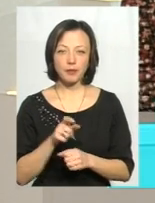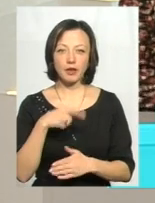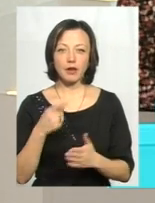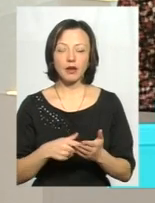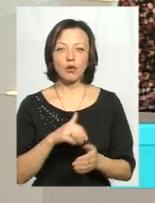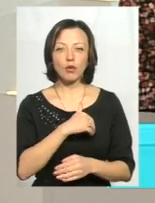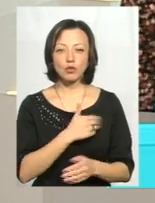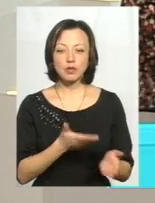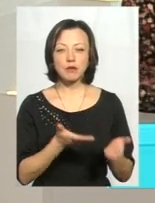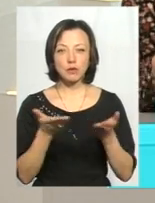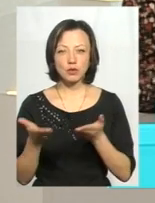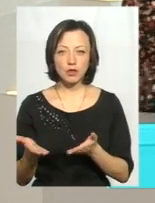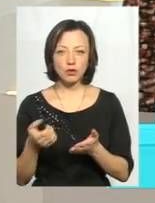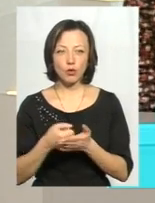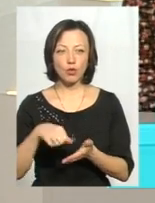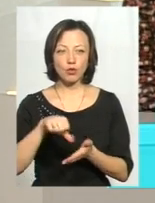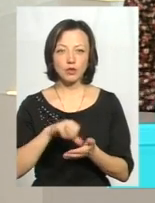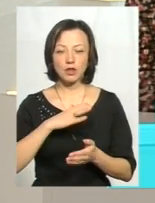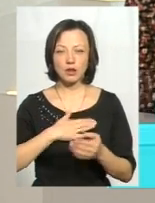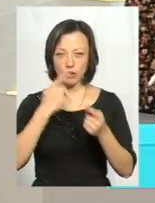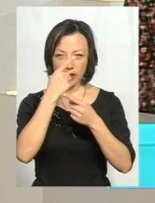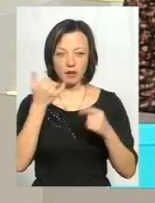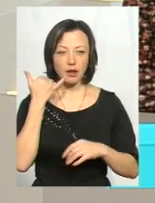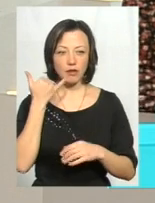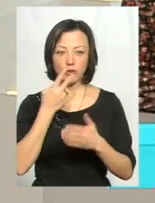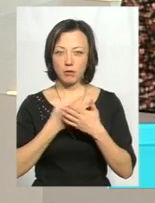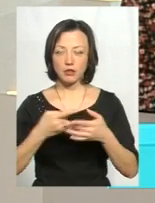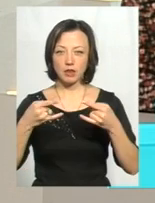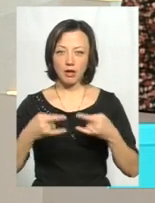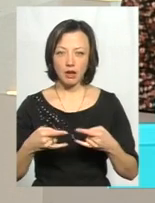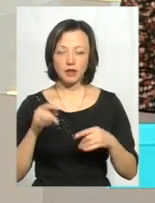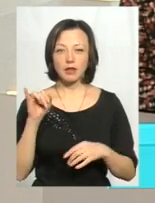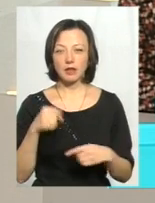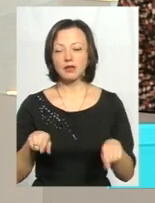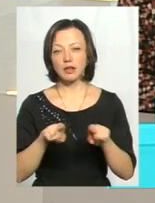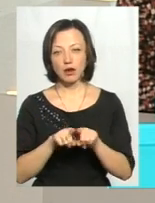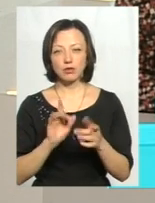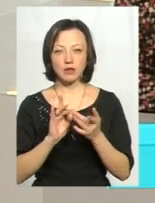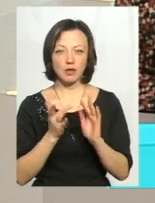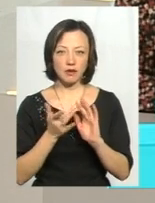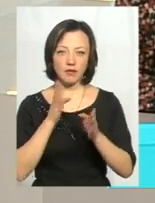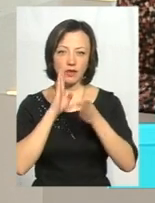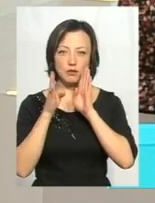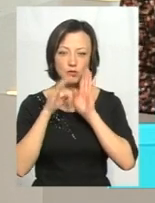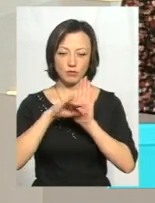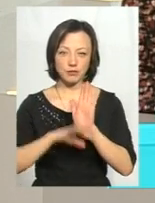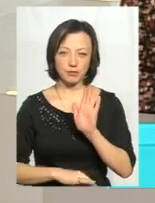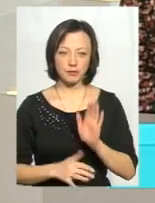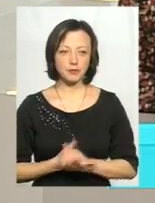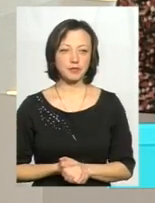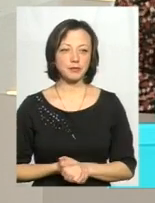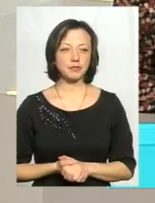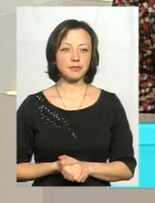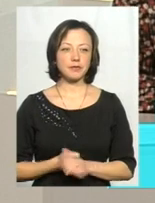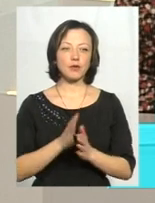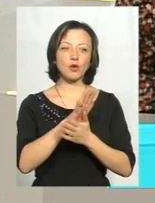Також хочу запросити вас до участі в нашому ефірі за телефоном, який бачите на екрані, а також у соцмережі Facebook. А ми продовжуємо спілкування